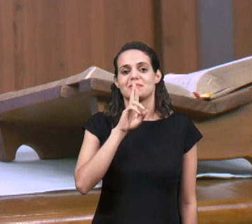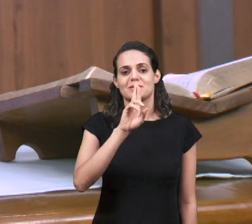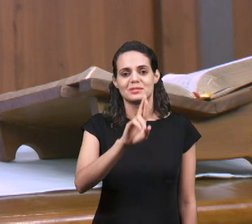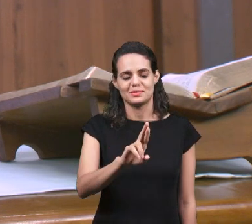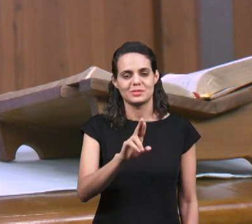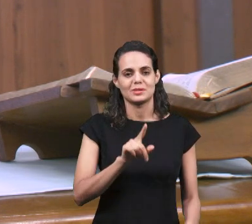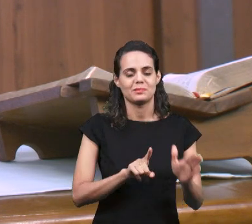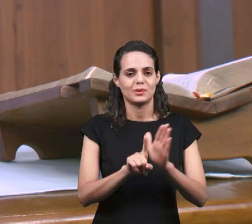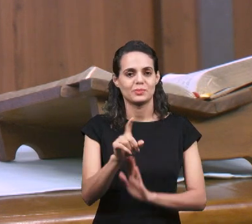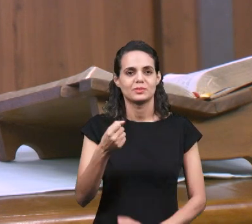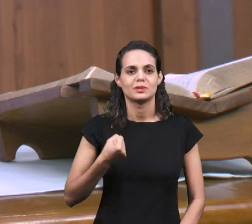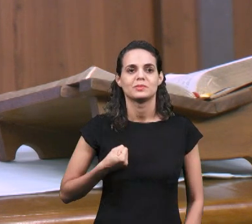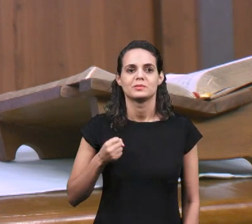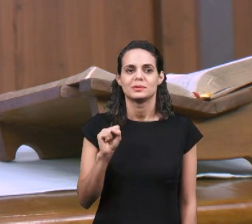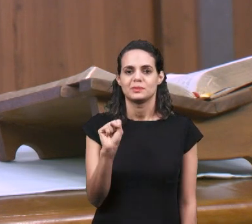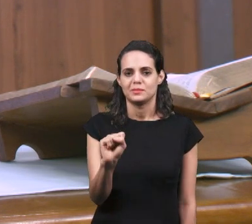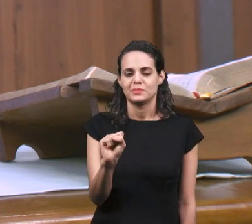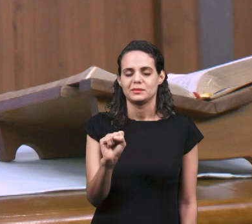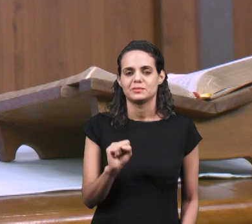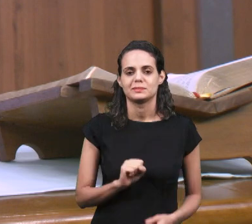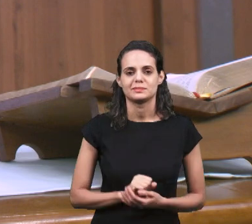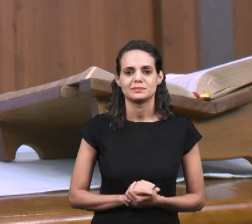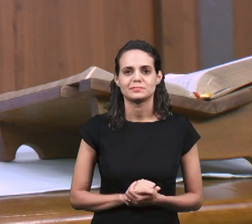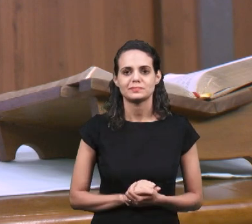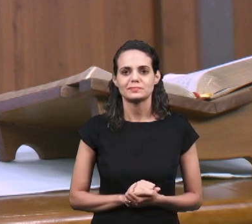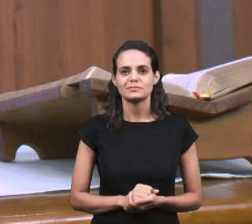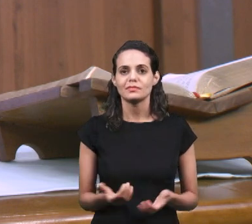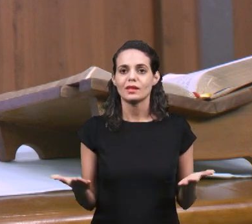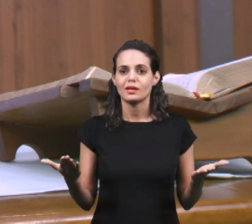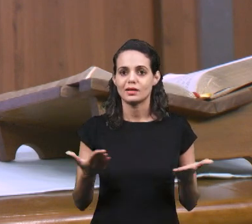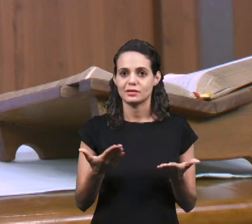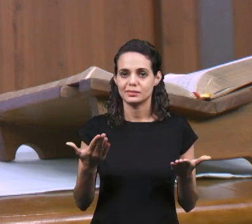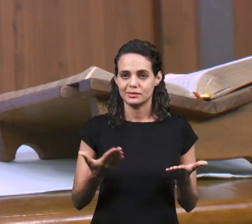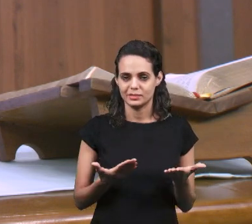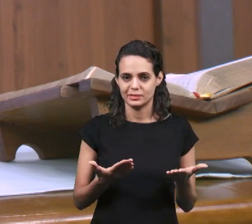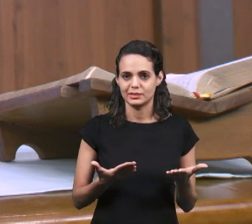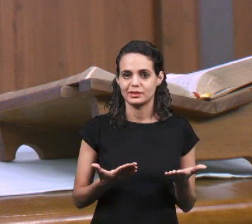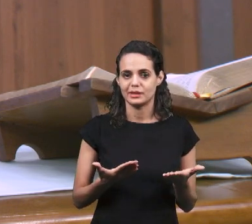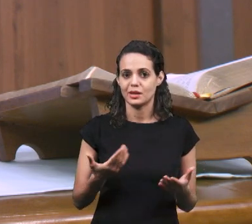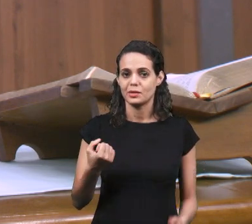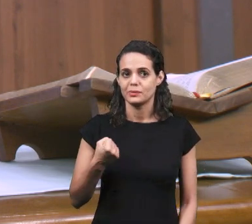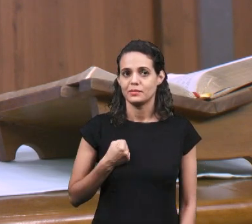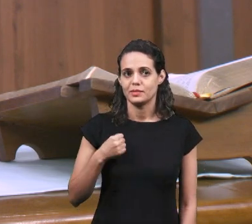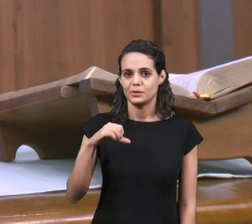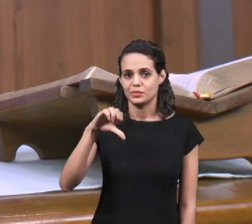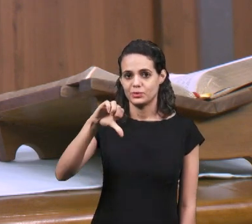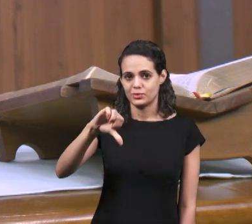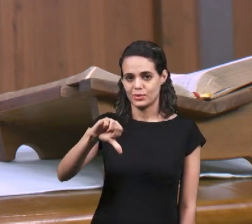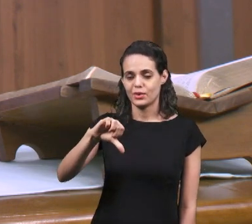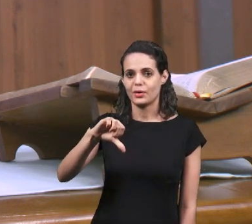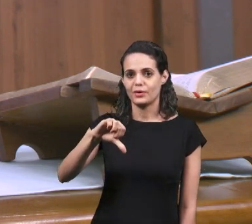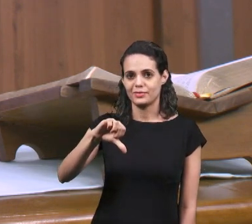à notre question numéro 8. Maintenant, nous allons à la question numéro 9. Yann, Clara et Juliane ont